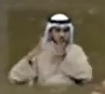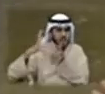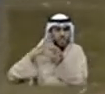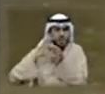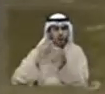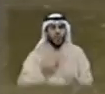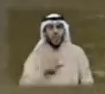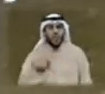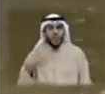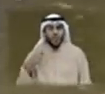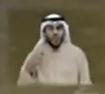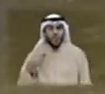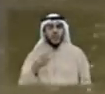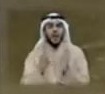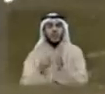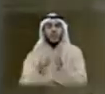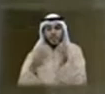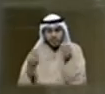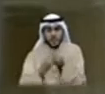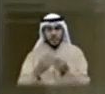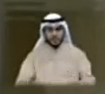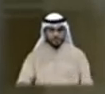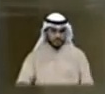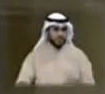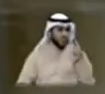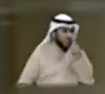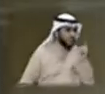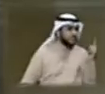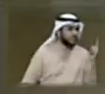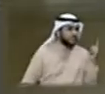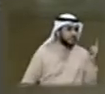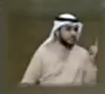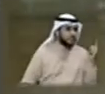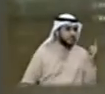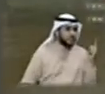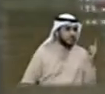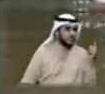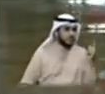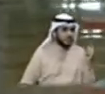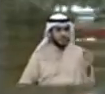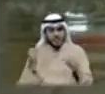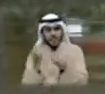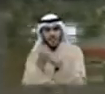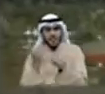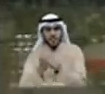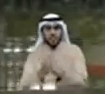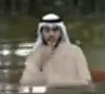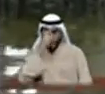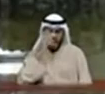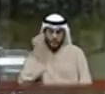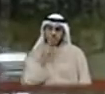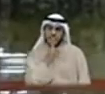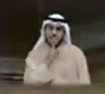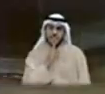التجريف السنوية التي يحتاجها المرسى. إعادة تأهيل مرسى جزيرة فيلكة تم التوصل فيه إلى حلول